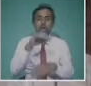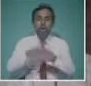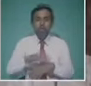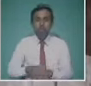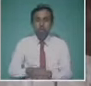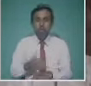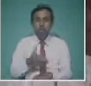ගන්න පුළුවන් ඒ තේරීම් කාරක සභාව හරහා. බොහොම ස්තුතියි. හරි බොහොම ස්තුතියි මන්ත්‍රීතුමා. ඊළඟට